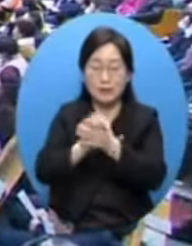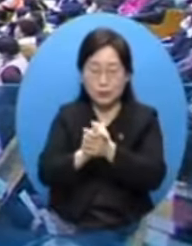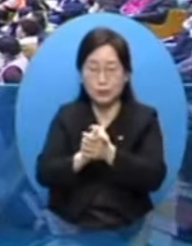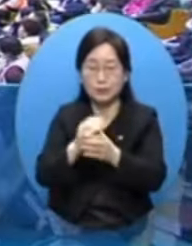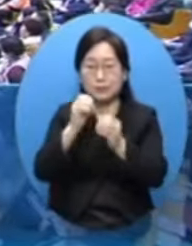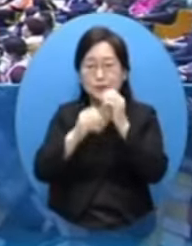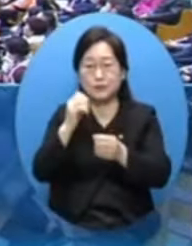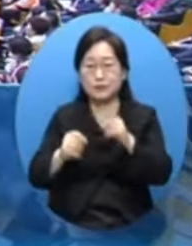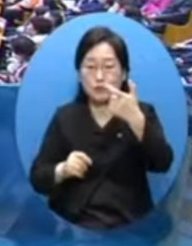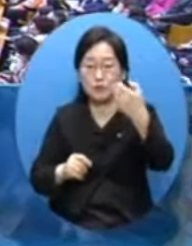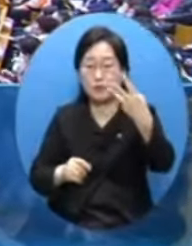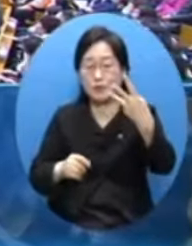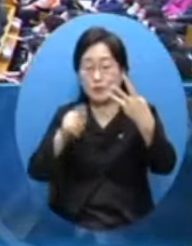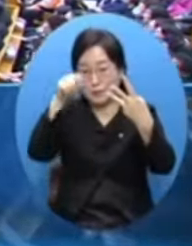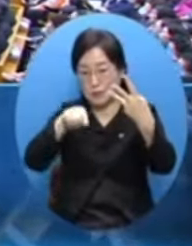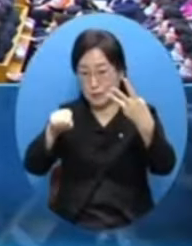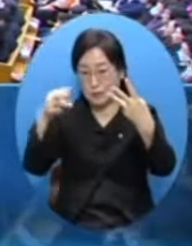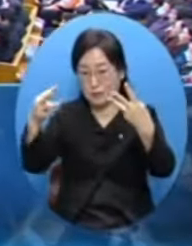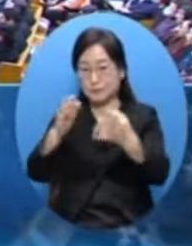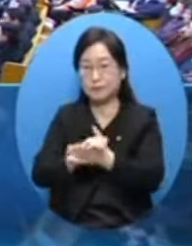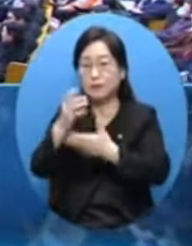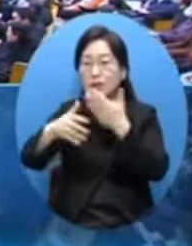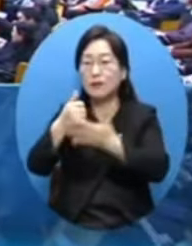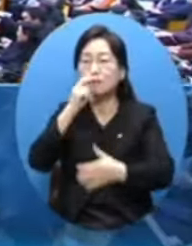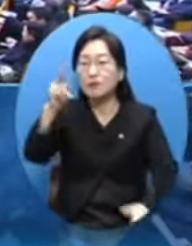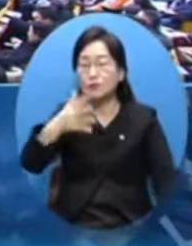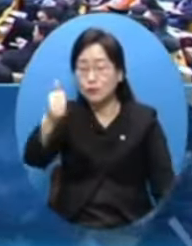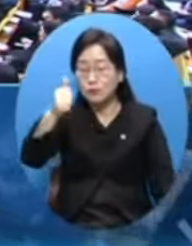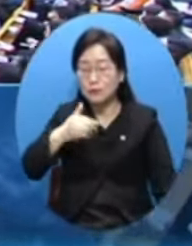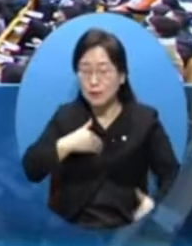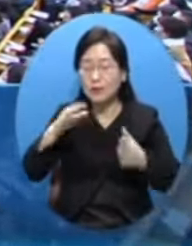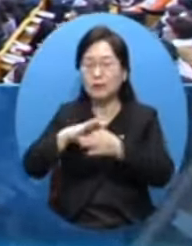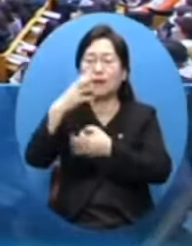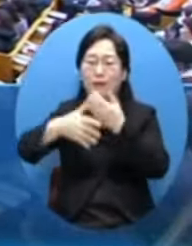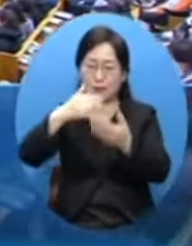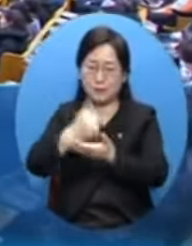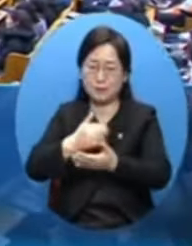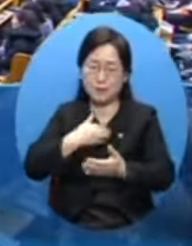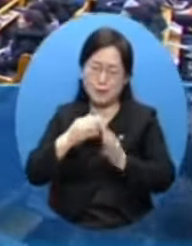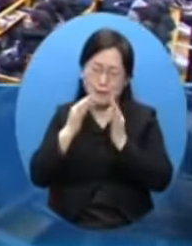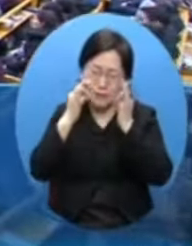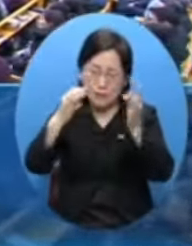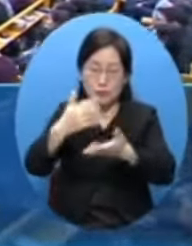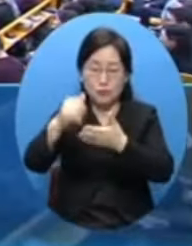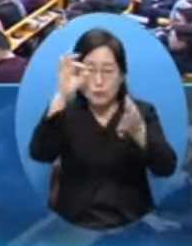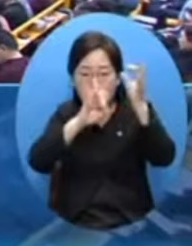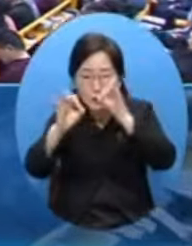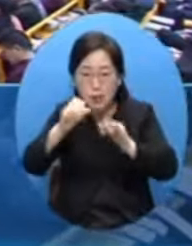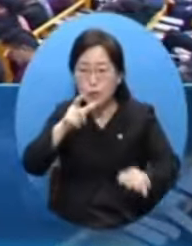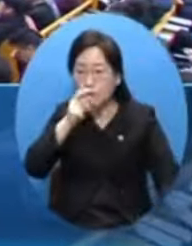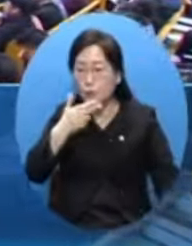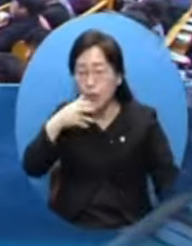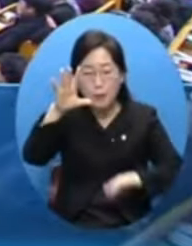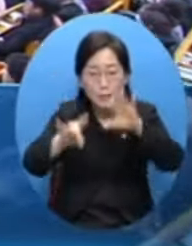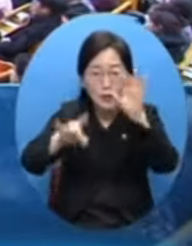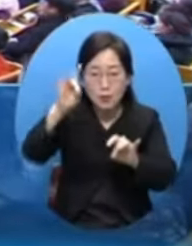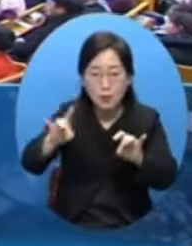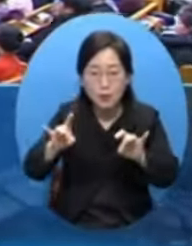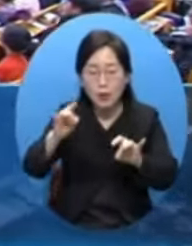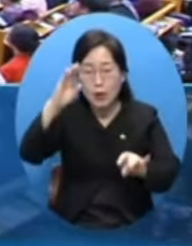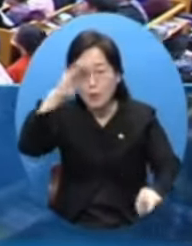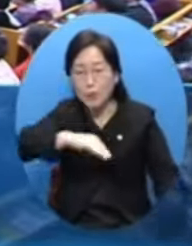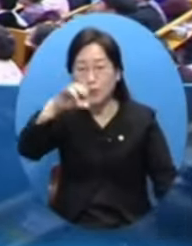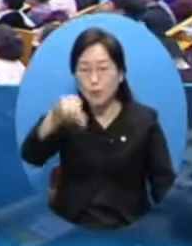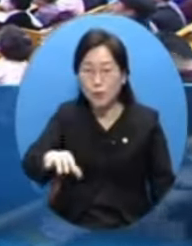63편 1절 3절에 하나님이여 주는 나의 하나님이시라 내가 간절히 주를 찾되 물이 없어 마르고 황폐한